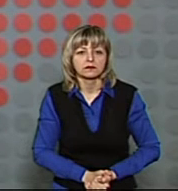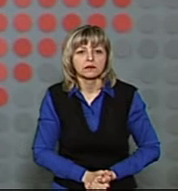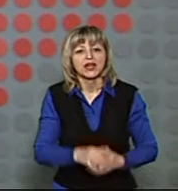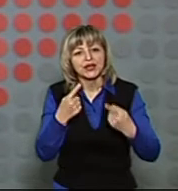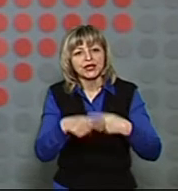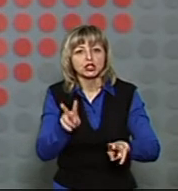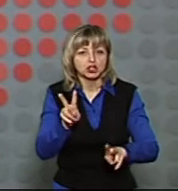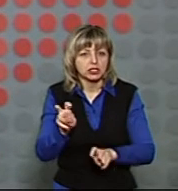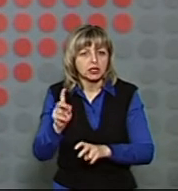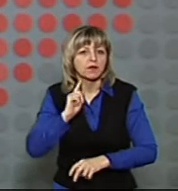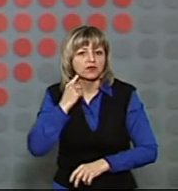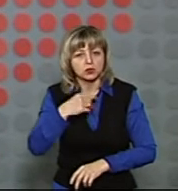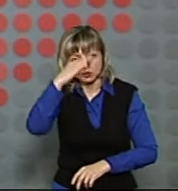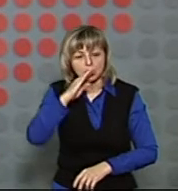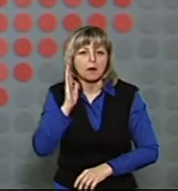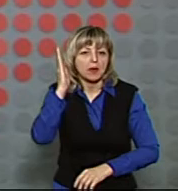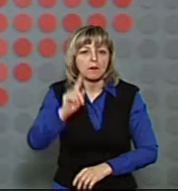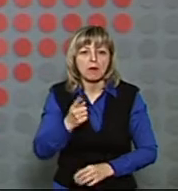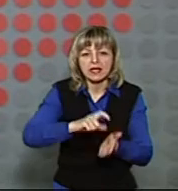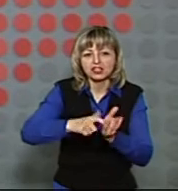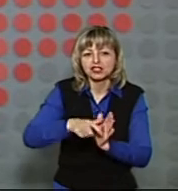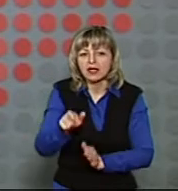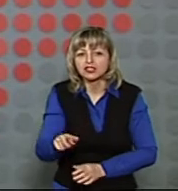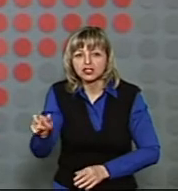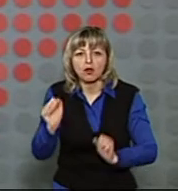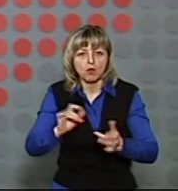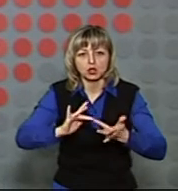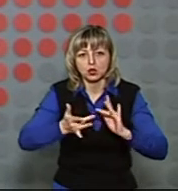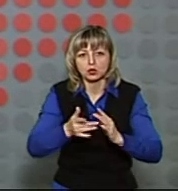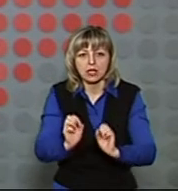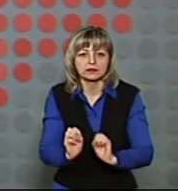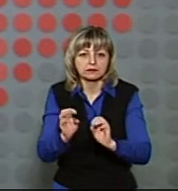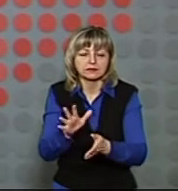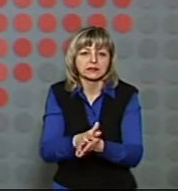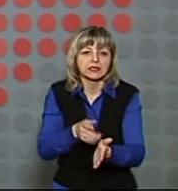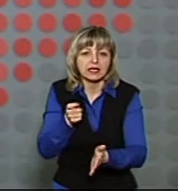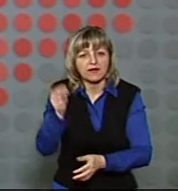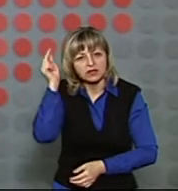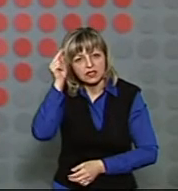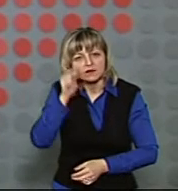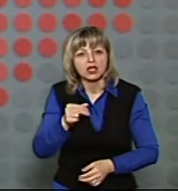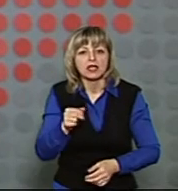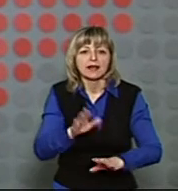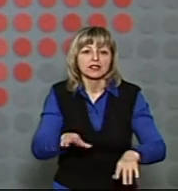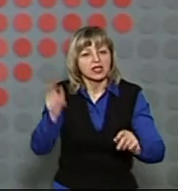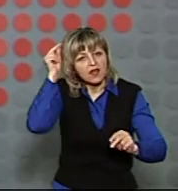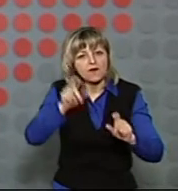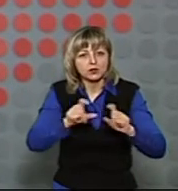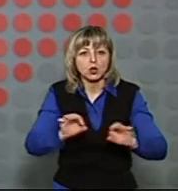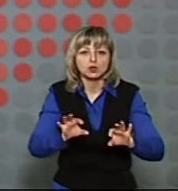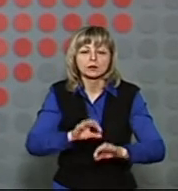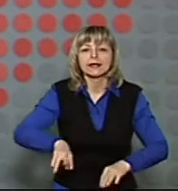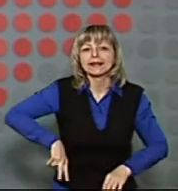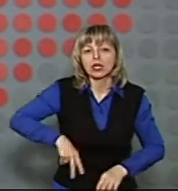І до інших тем. У Луцьку батьки майбутніх першачків можуть онлайн подавати заяви на навчання дітей до шкіл, розповідає